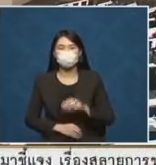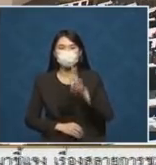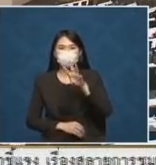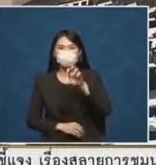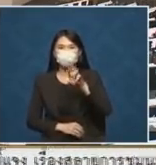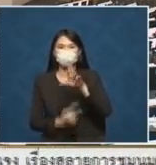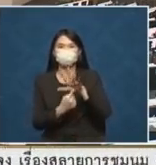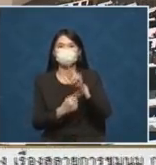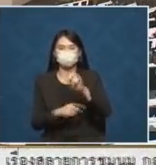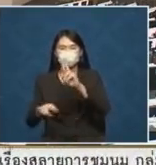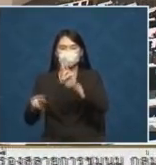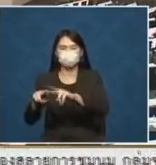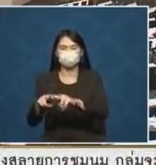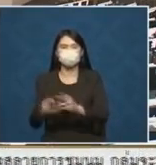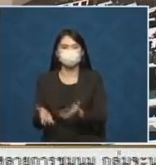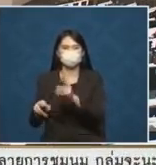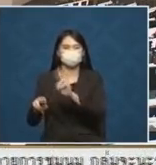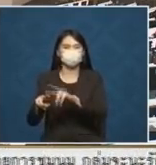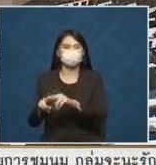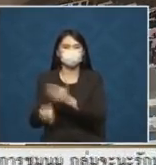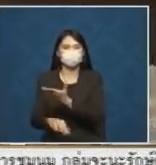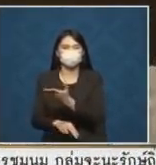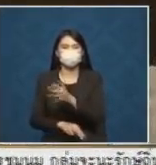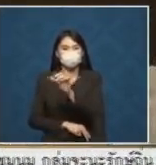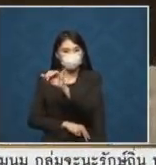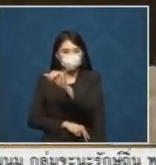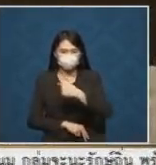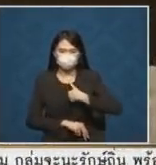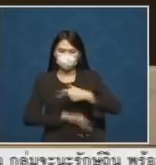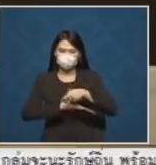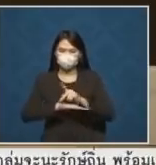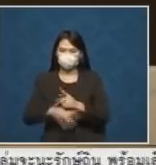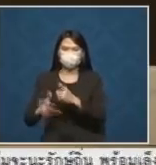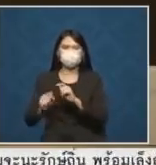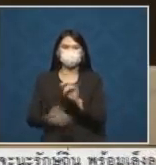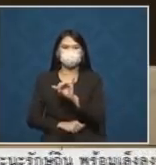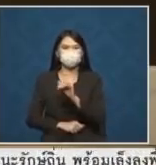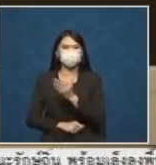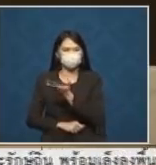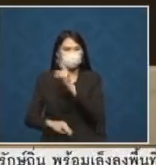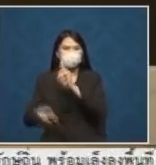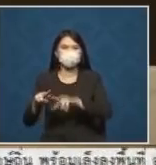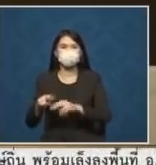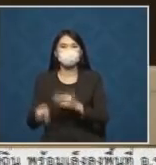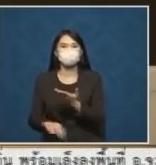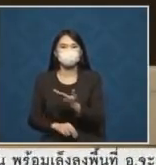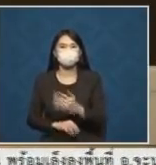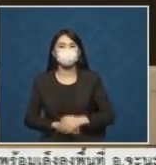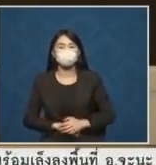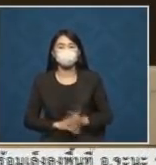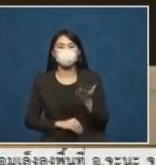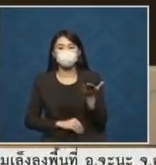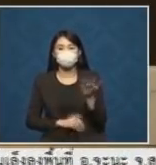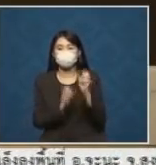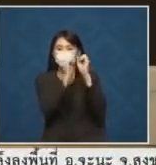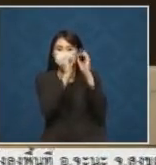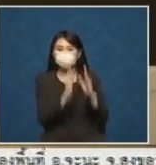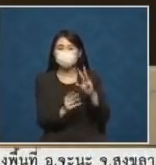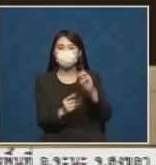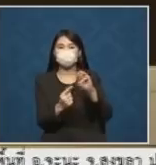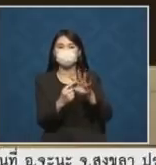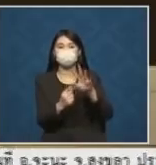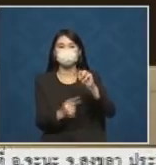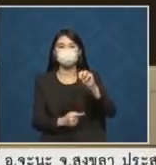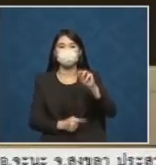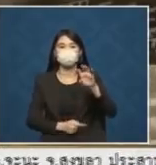ครบไง ครับ แล้วครบแบบไหนอ่ะบางคนเสียบบัตรแทนการใช่ไหมใช่ไหมถูกไหม ใช่ครับ พี่พูดถูกไหม ถูกครับ